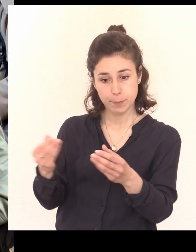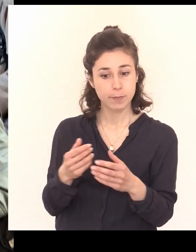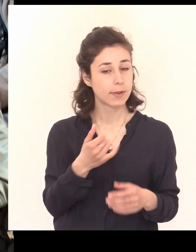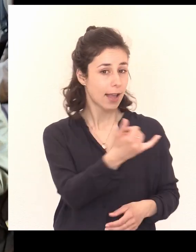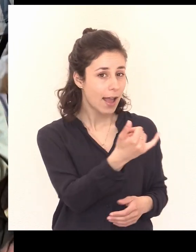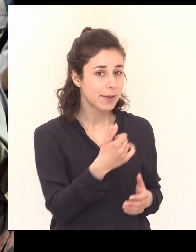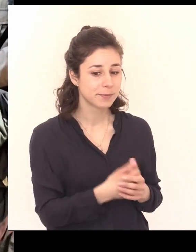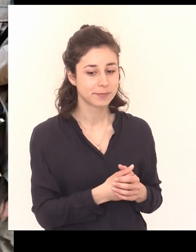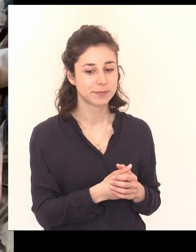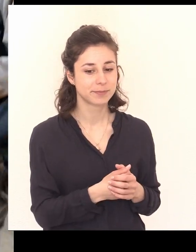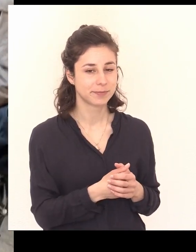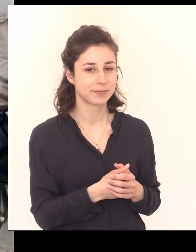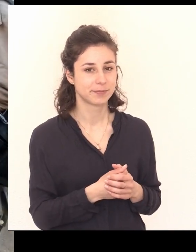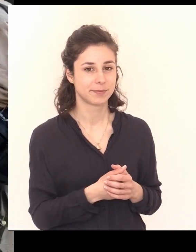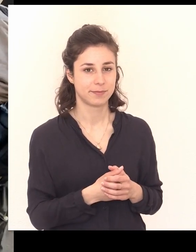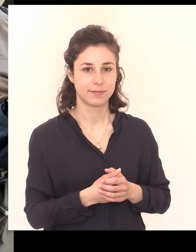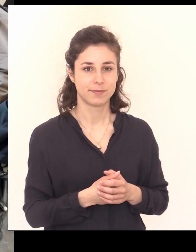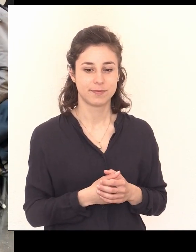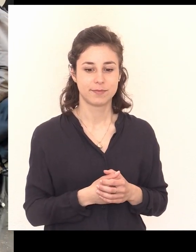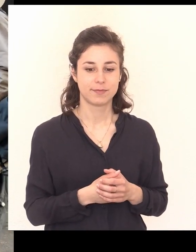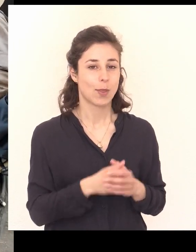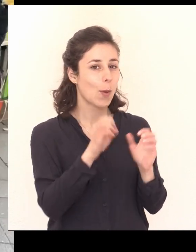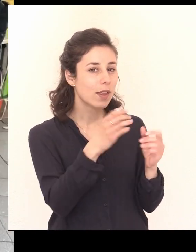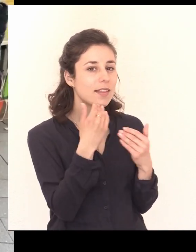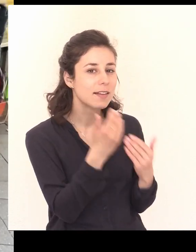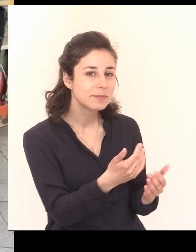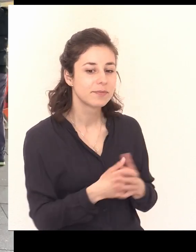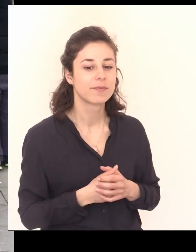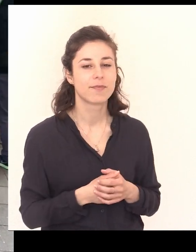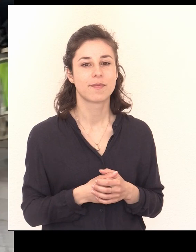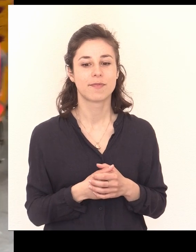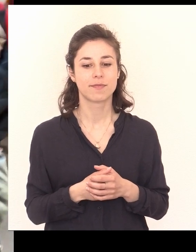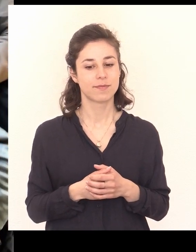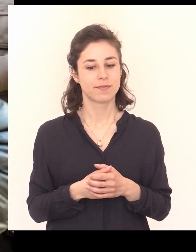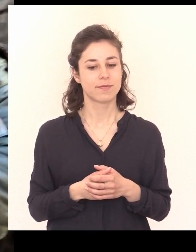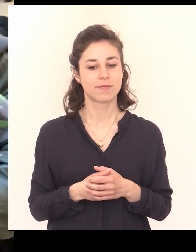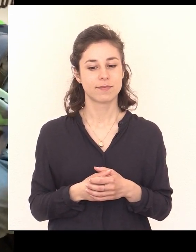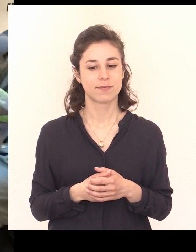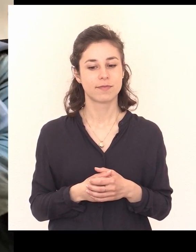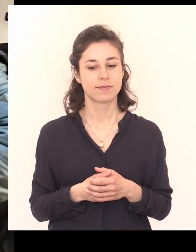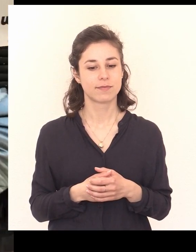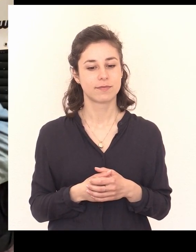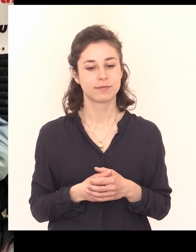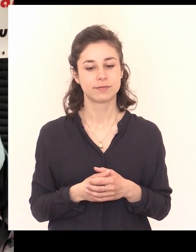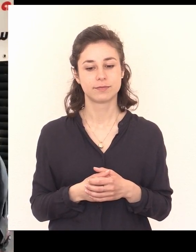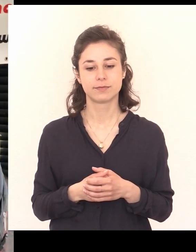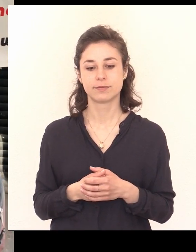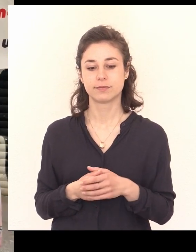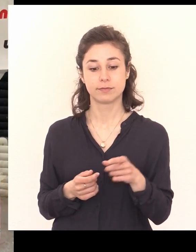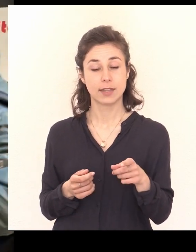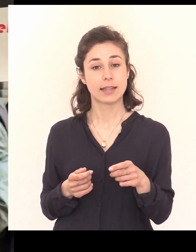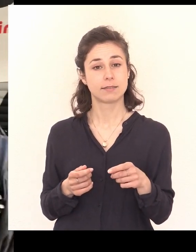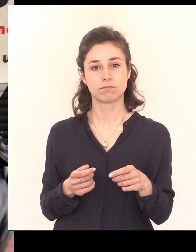hier, das ist eine Decke. Ja, bitte verkauft. Okay, danke. Gerne. Ach, danke, 10%, danke. Genau, eine